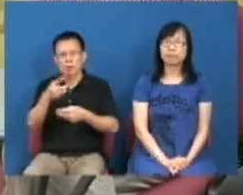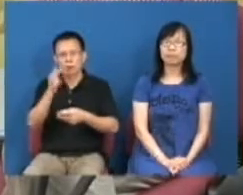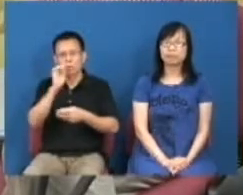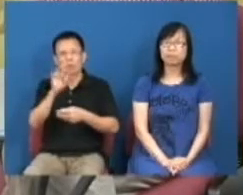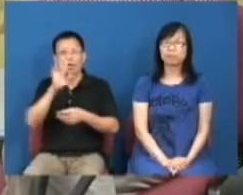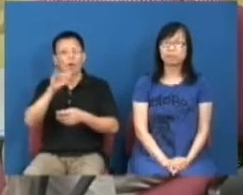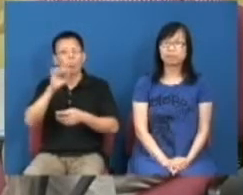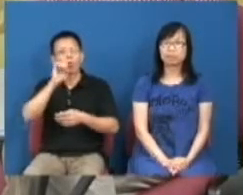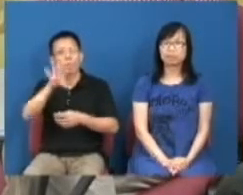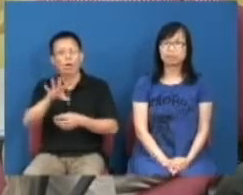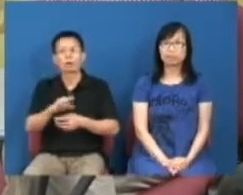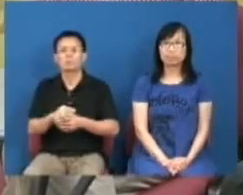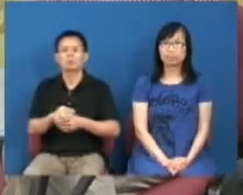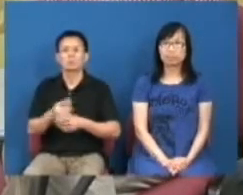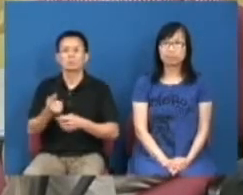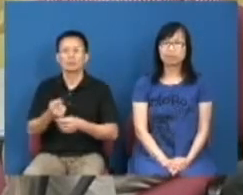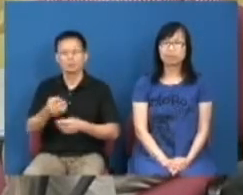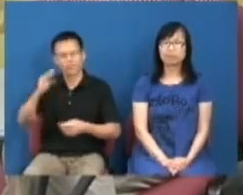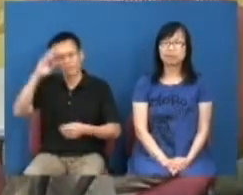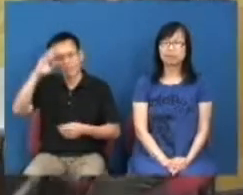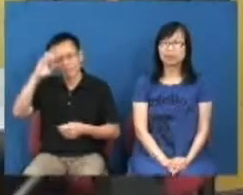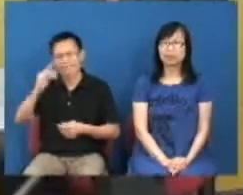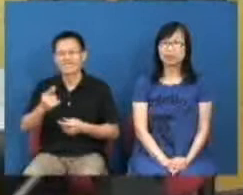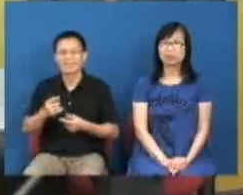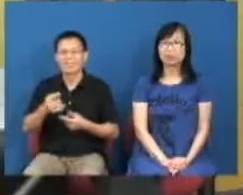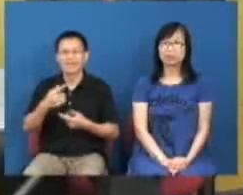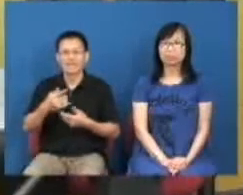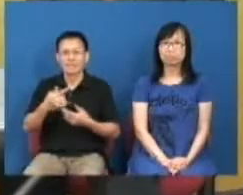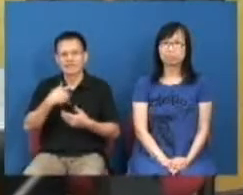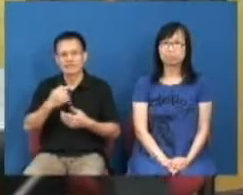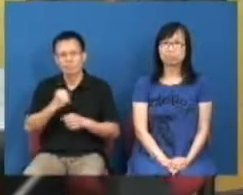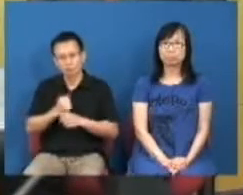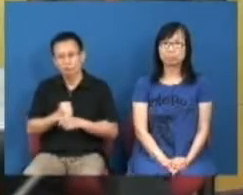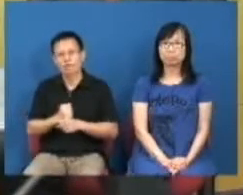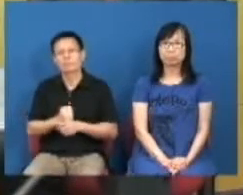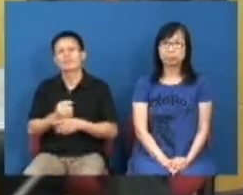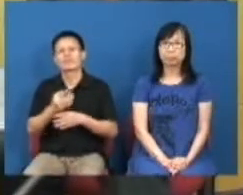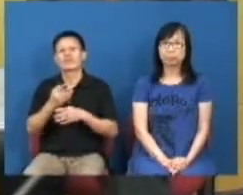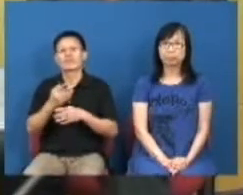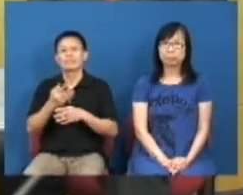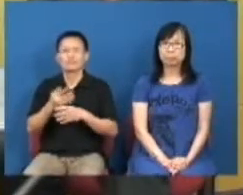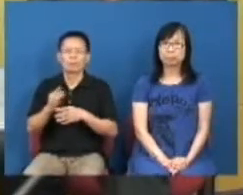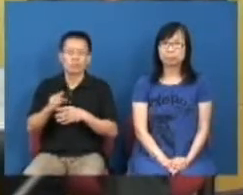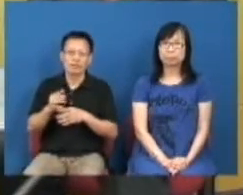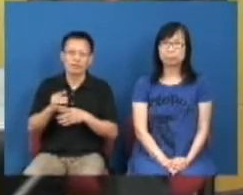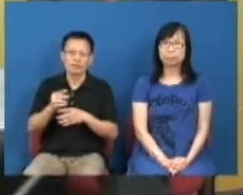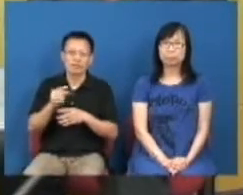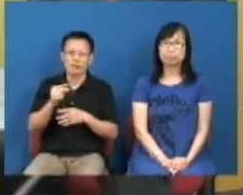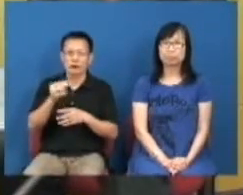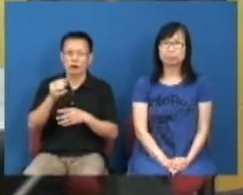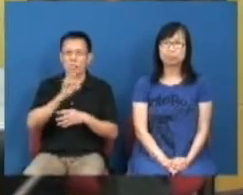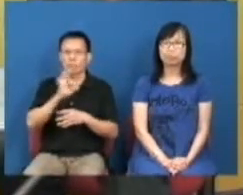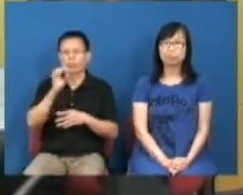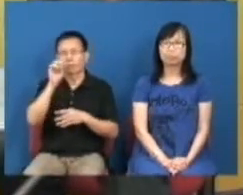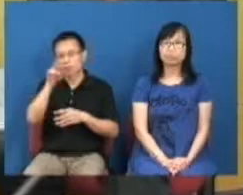下咧？ 真係好抱歉啊！琴日我要做嘢，所以我都睇唔到呢個節目。哦、其實我